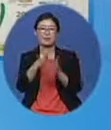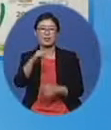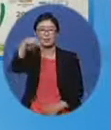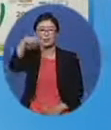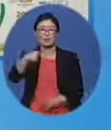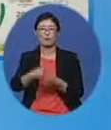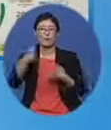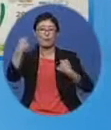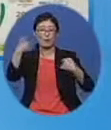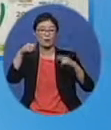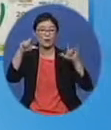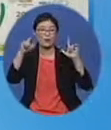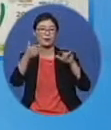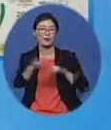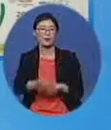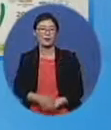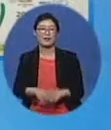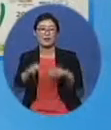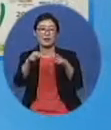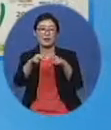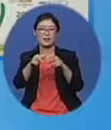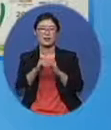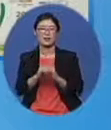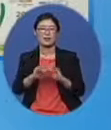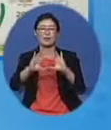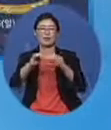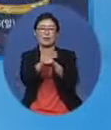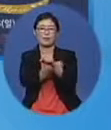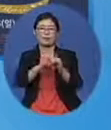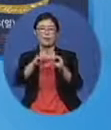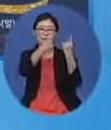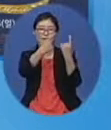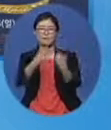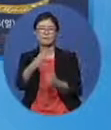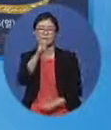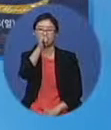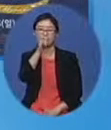공연됩니다. 장애인과 국가유공자는 할인 혜택이 있습니다.